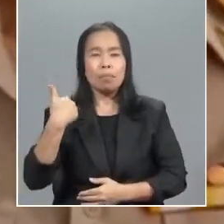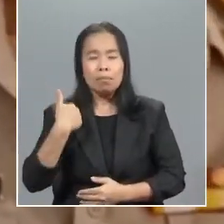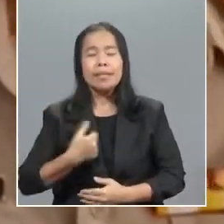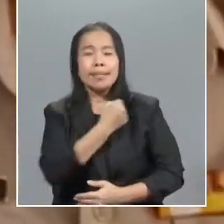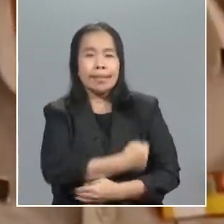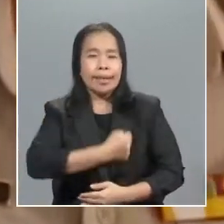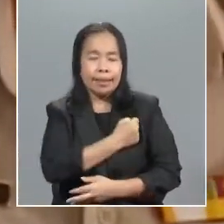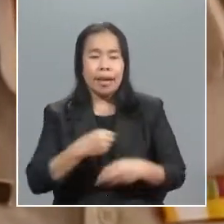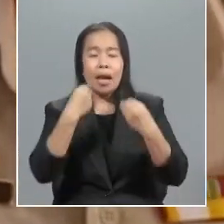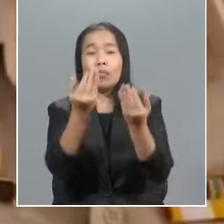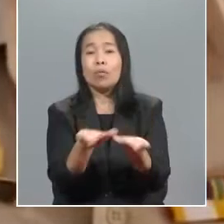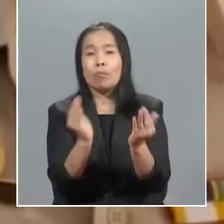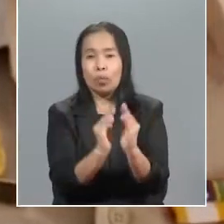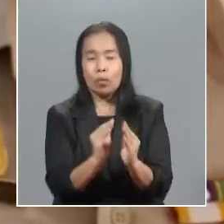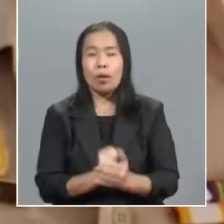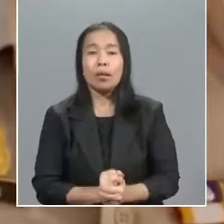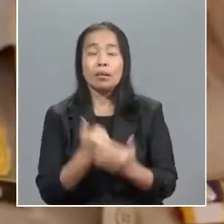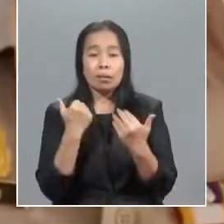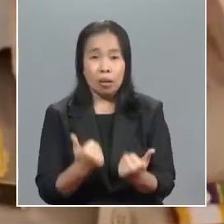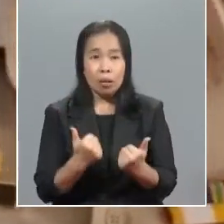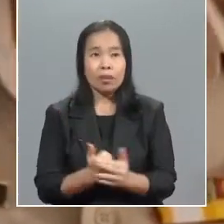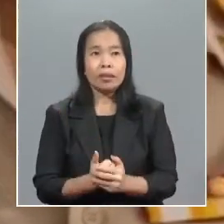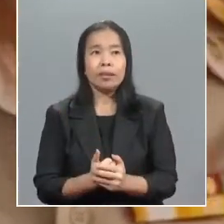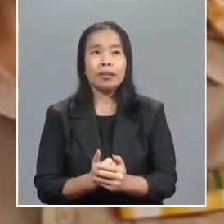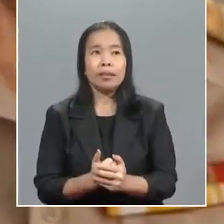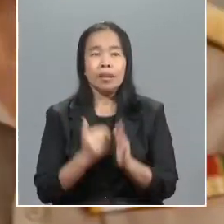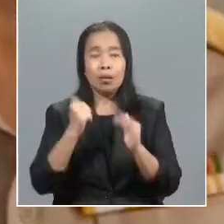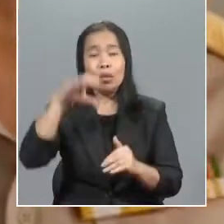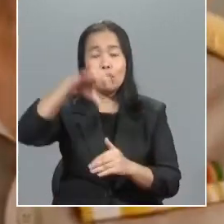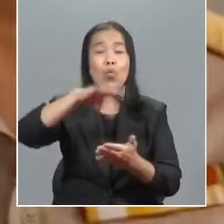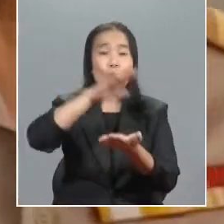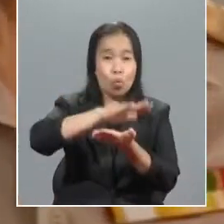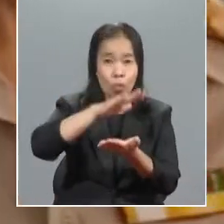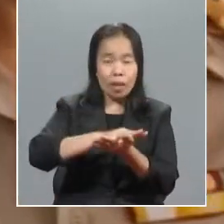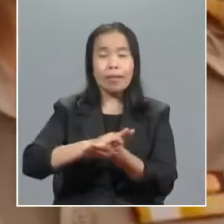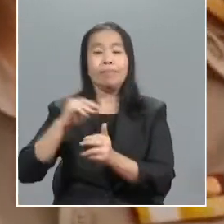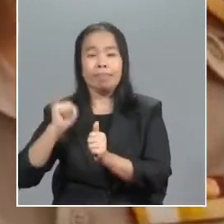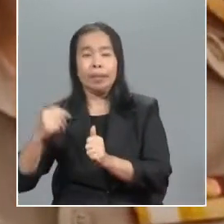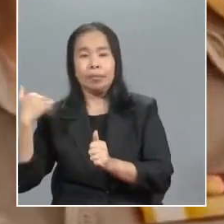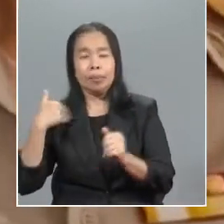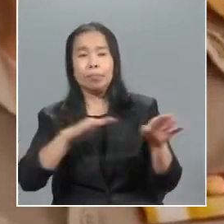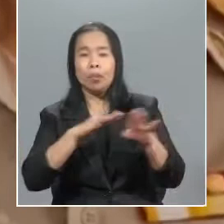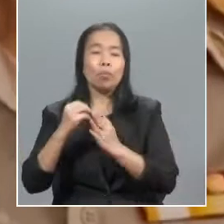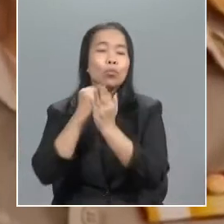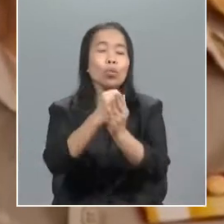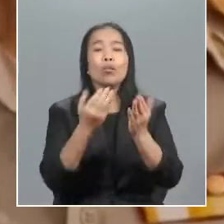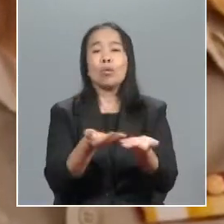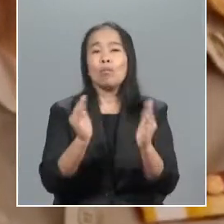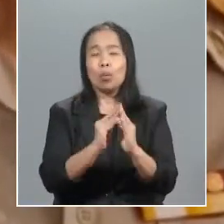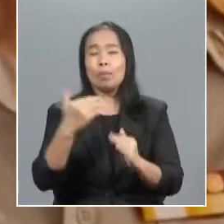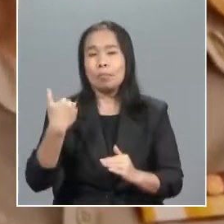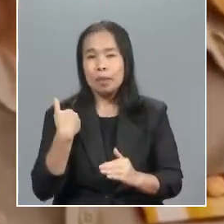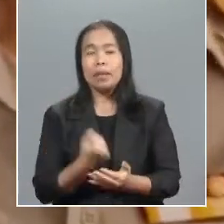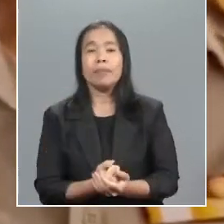ตุการณ์ที่เกิดขึ้นค่ะตอนนี้ทางเขตพื้นที่และทางโรงเรียนเตรียมที่จะให้ความช่วยเหลือครอบครัวของน้อง